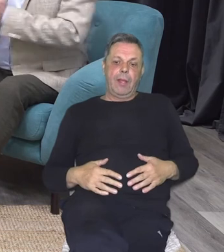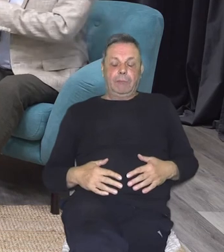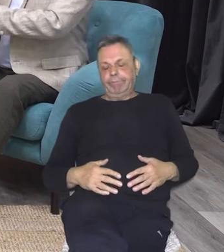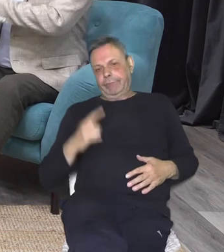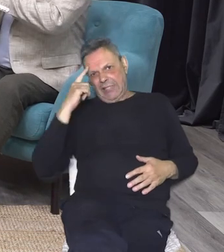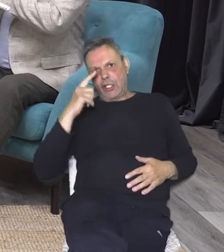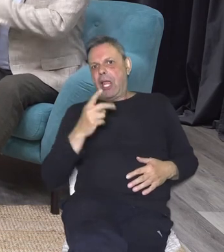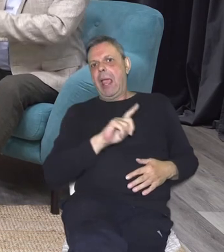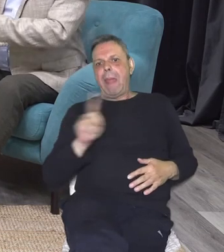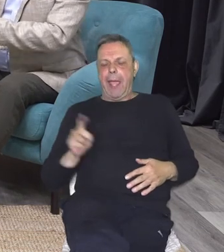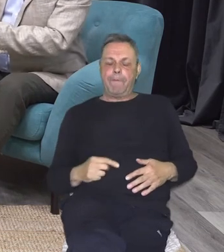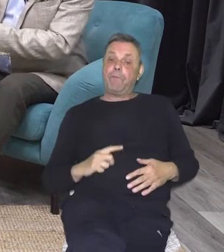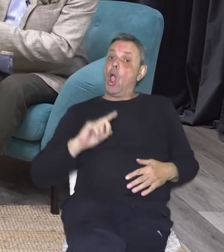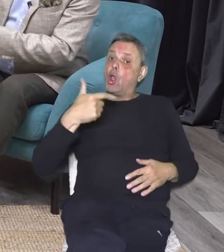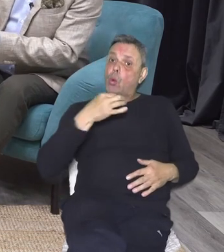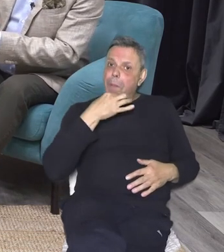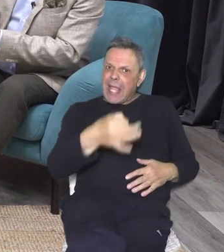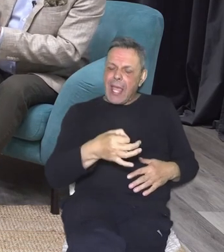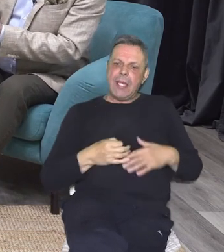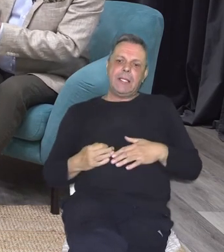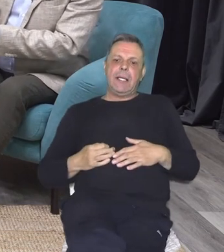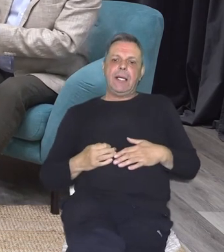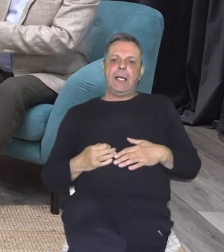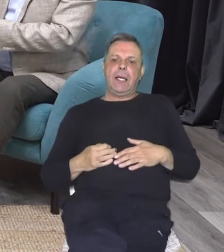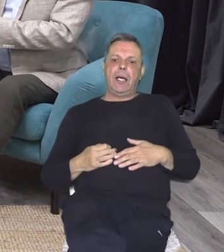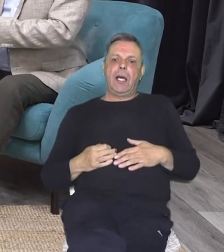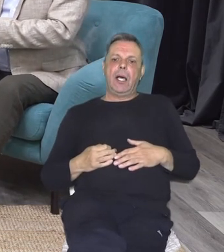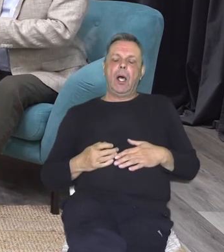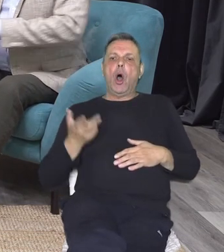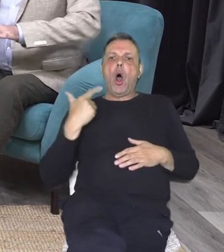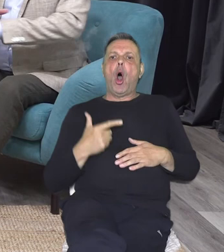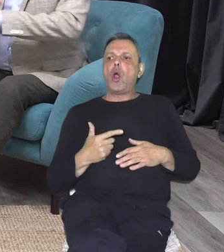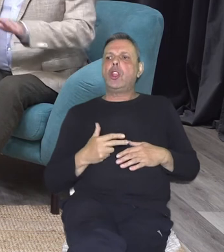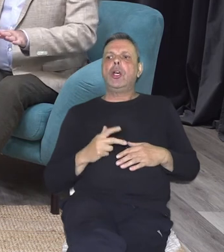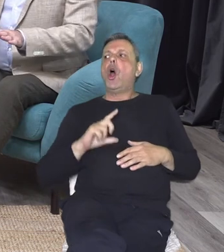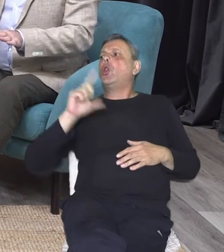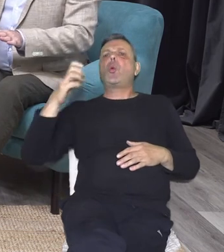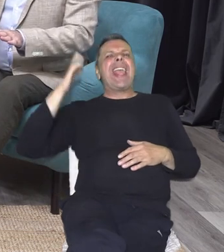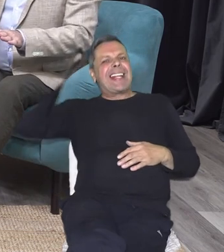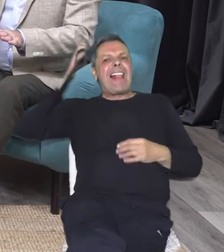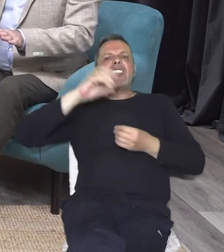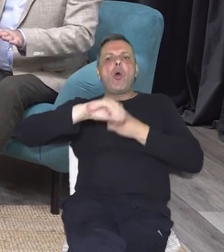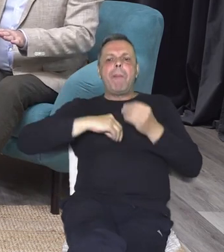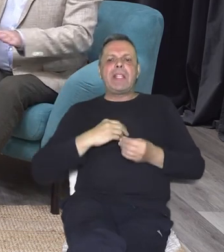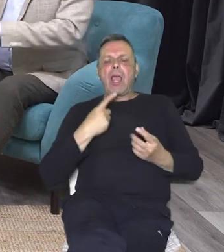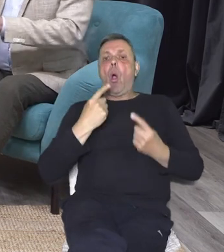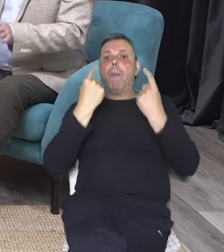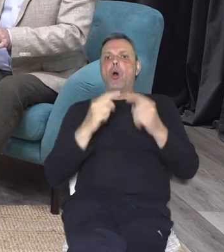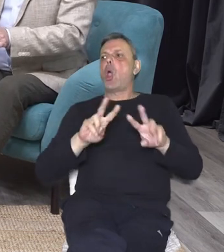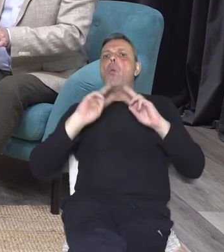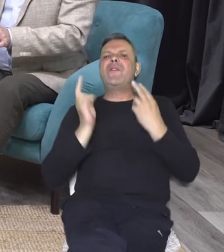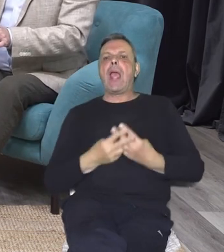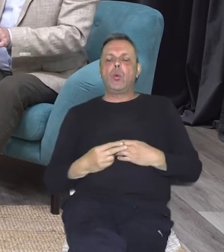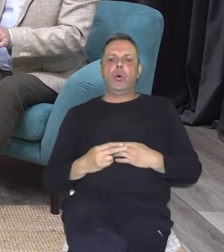Kratko i jezgrovito. I ovo drugo pitanje što sam htio postaviti, a to je od ostalih kraljevskih obitelji